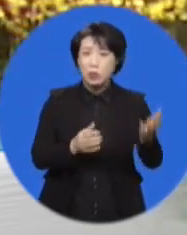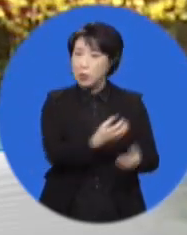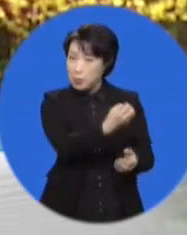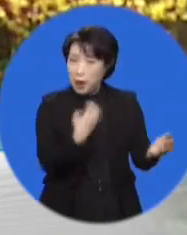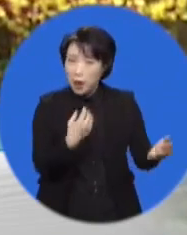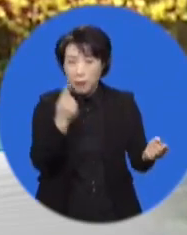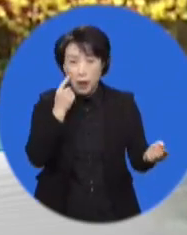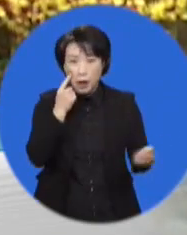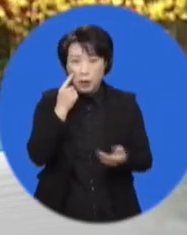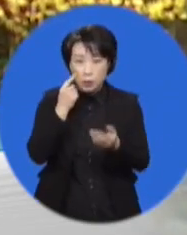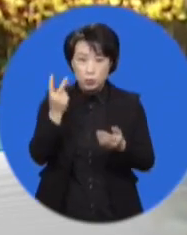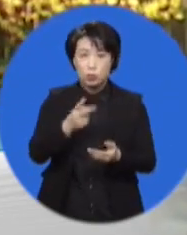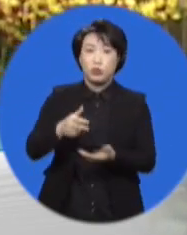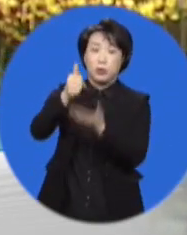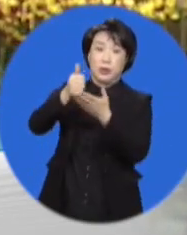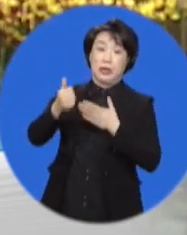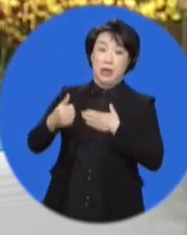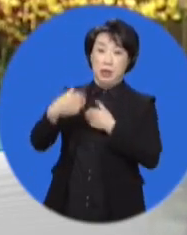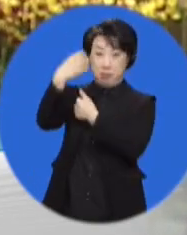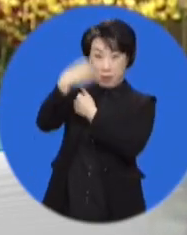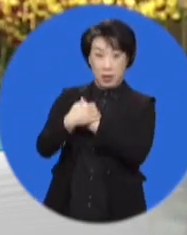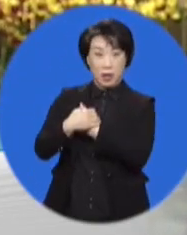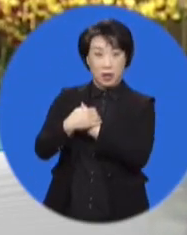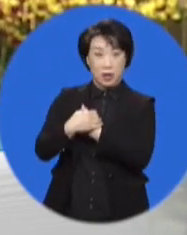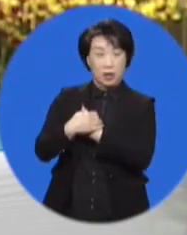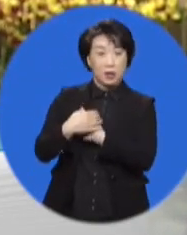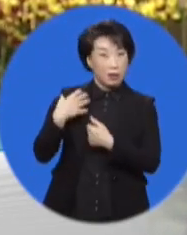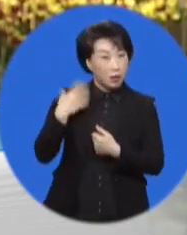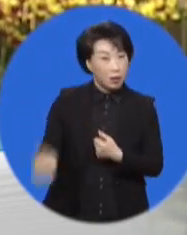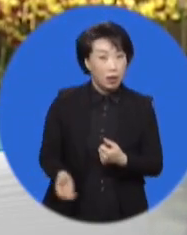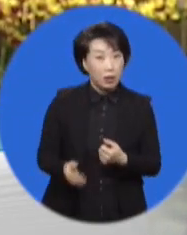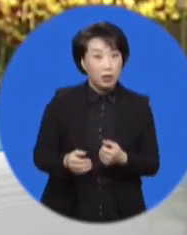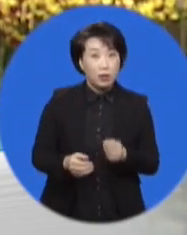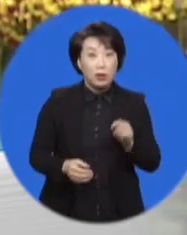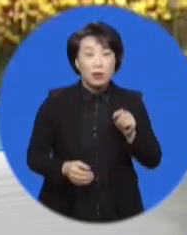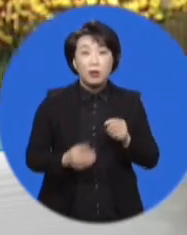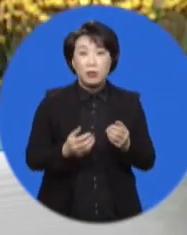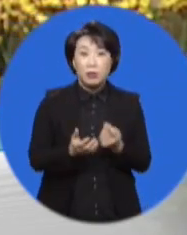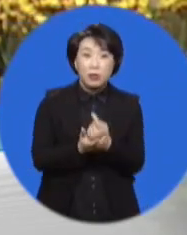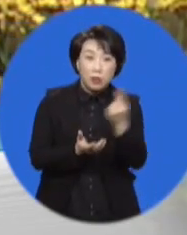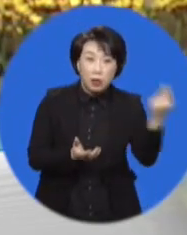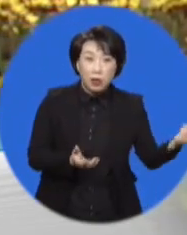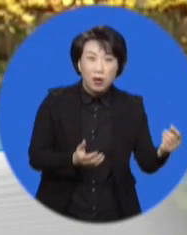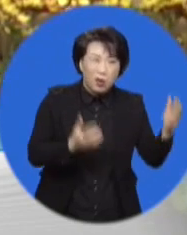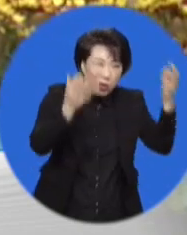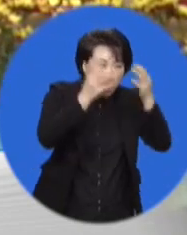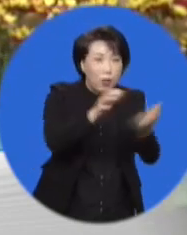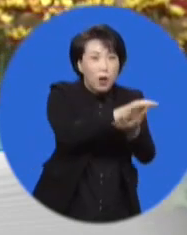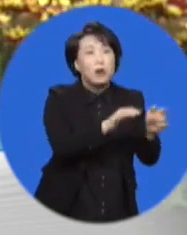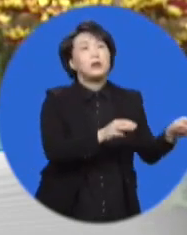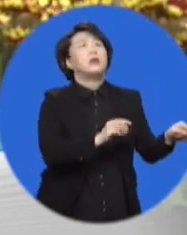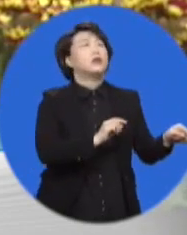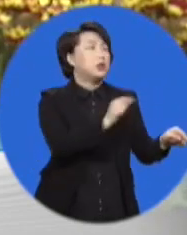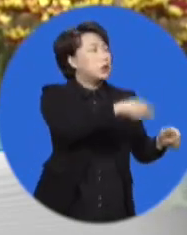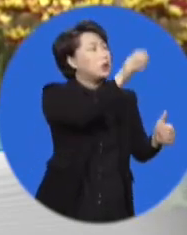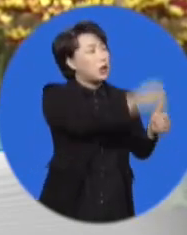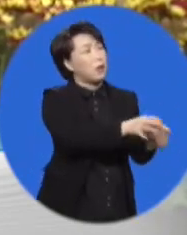주님이 내게 주신 사명의 짐을 버리고 나가서 당할 고난과 환난은 본인이